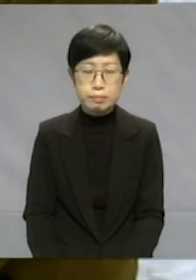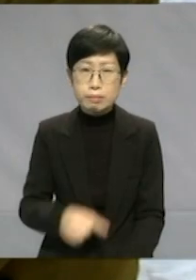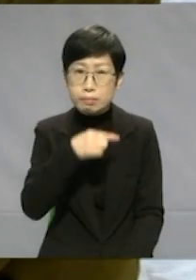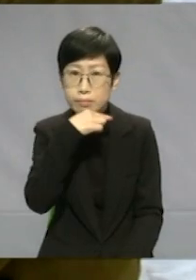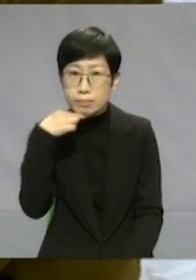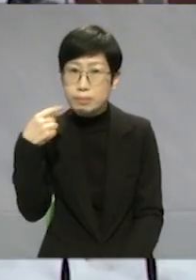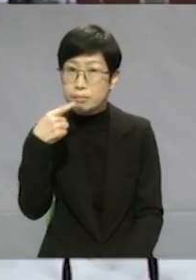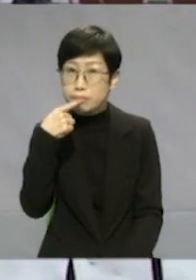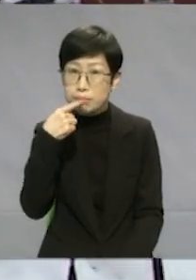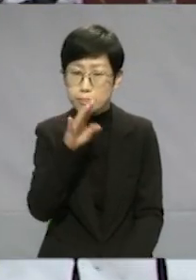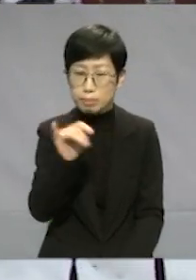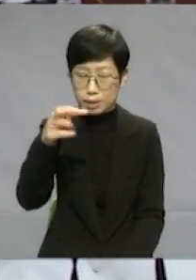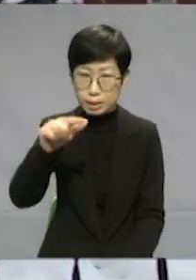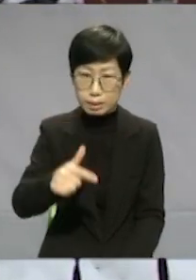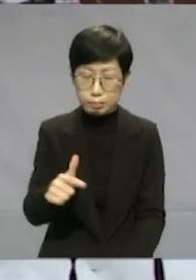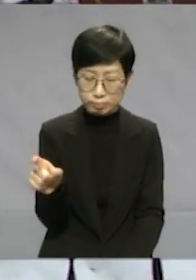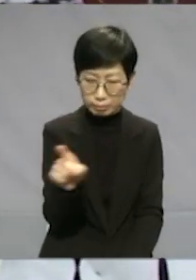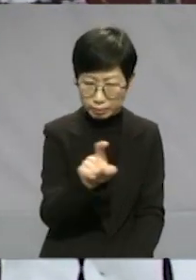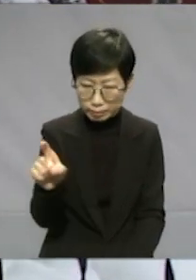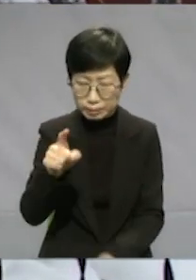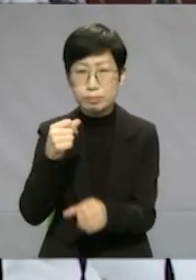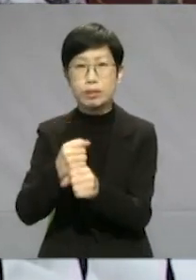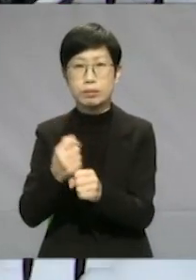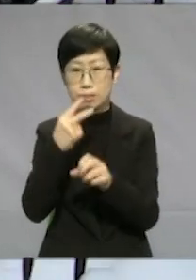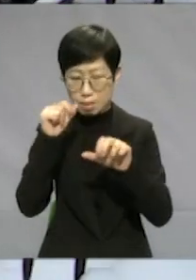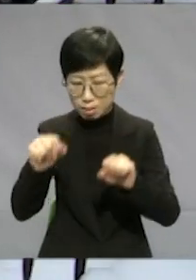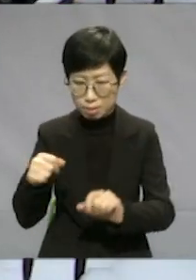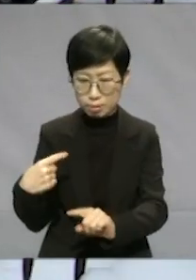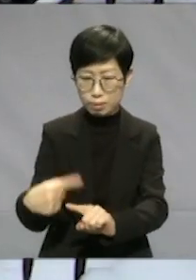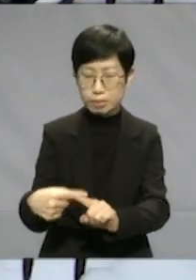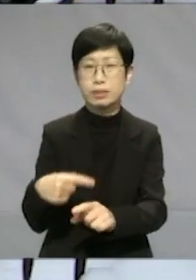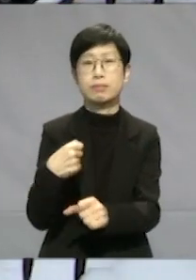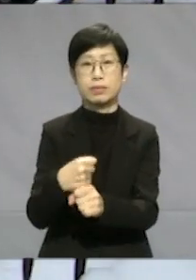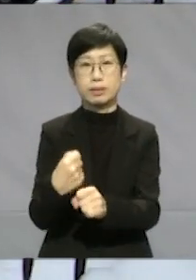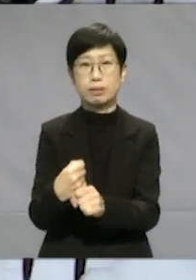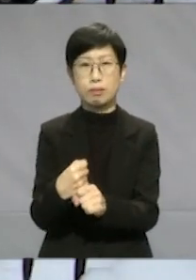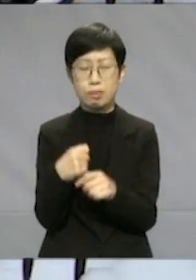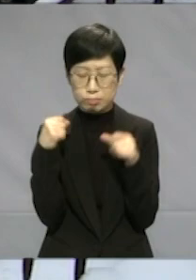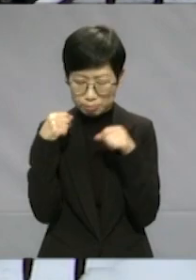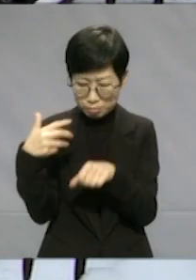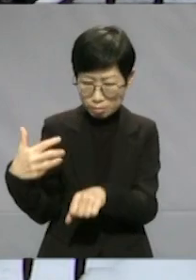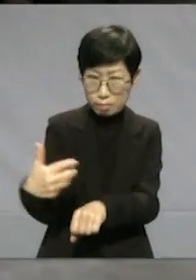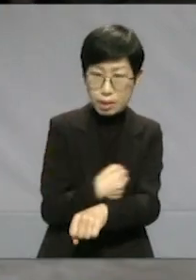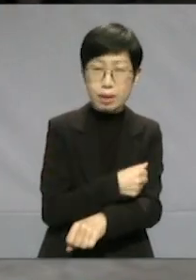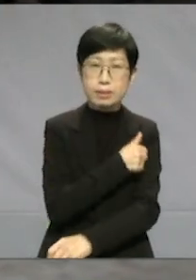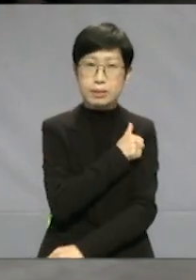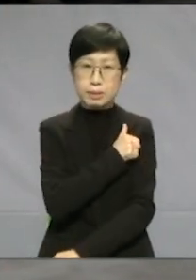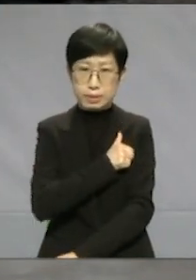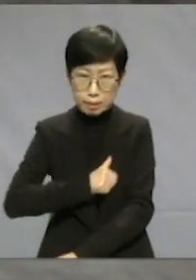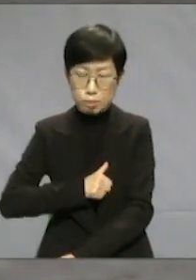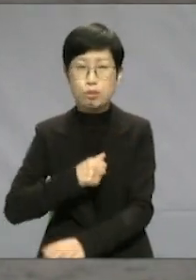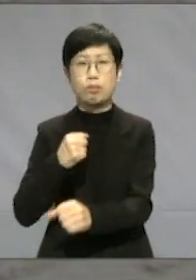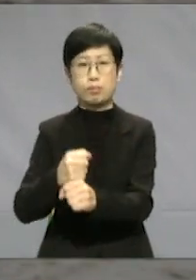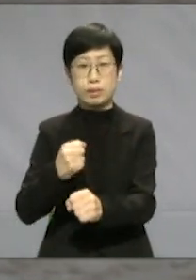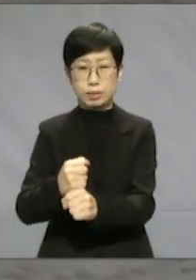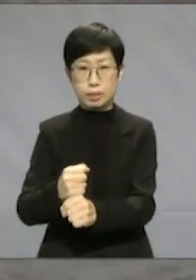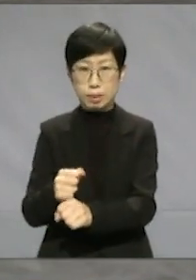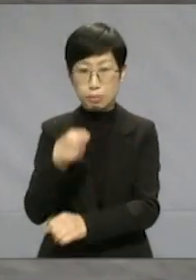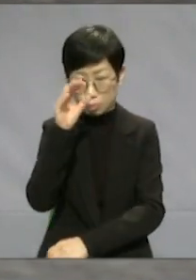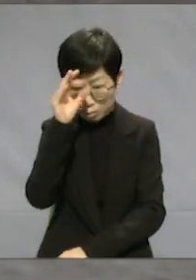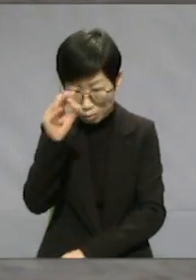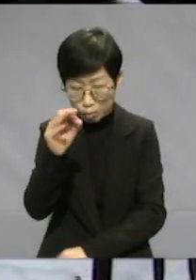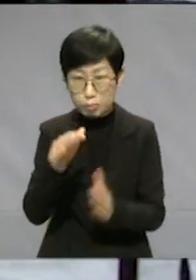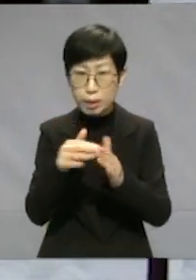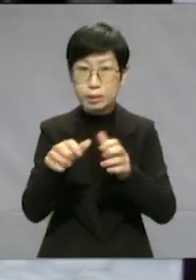입과 비늘을 재현해 생동감을 살렸다는데요. 영하의 날씨를 이겨내며 만든 예술 작품은 마을 주민들에게